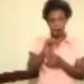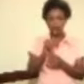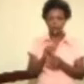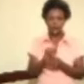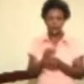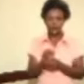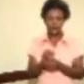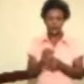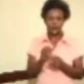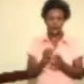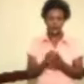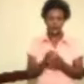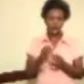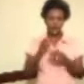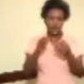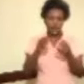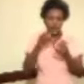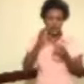2016.